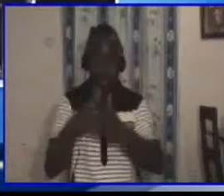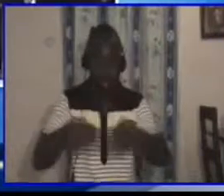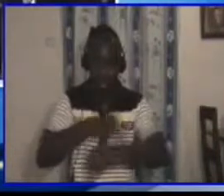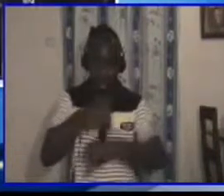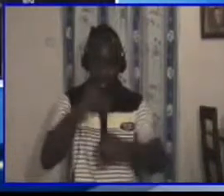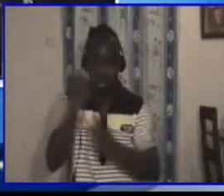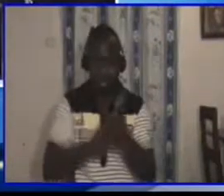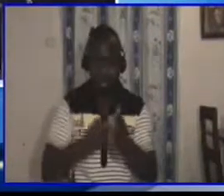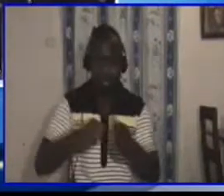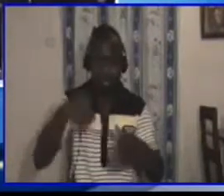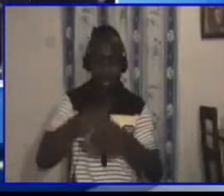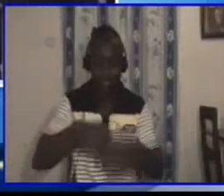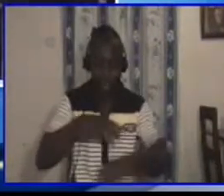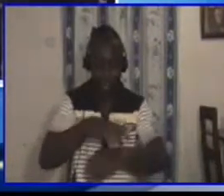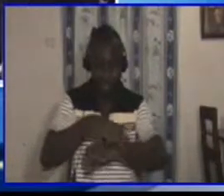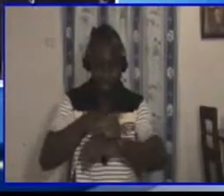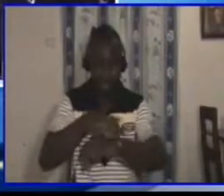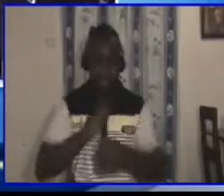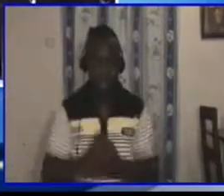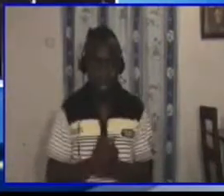parlando ad abramo